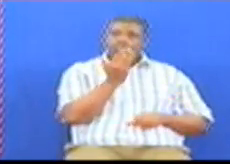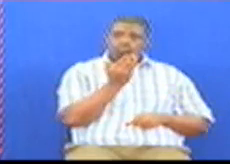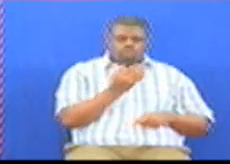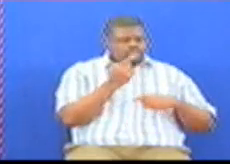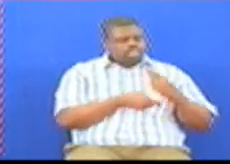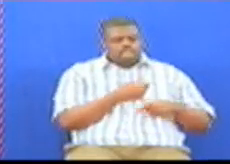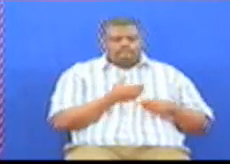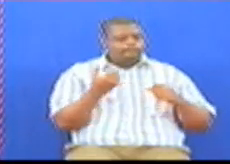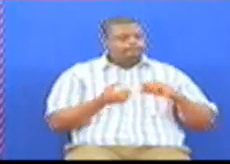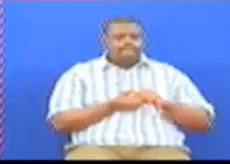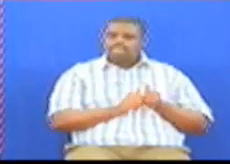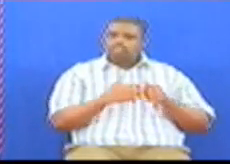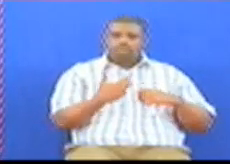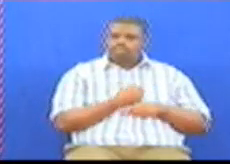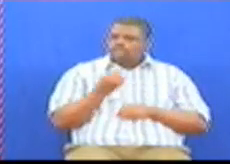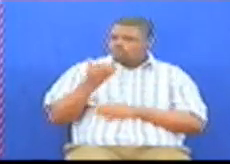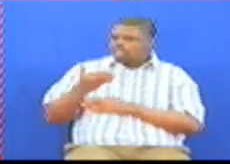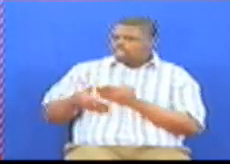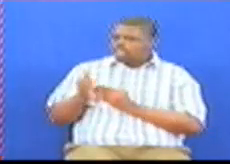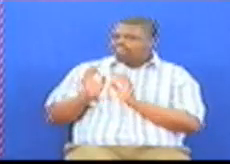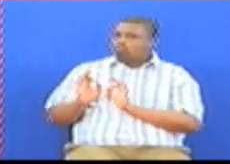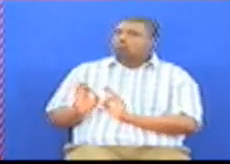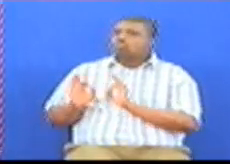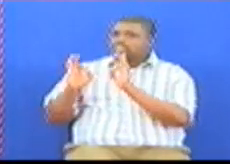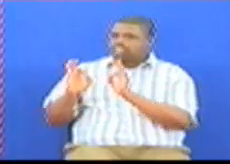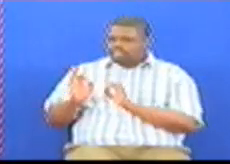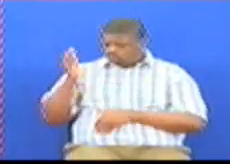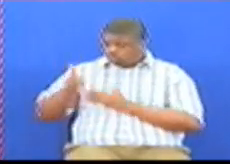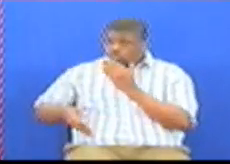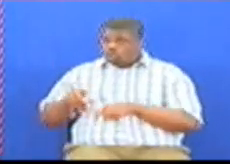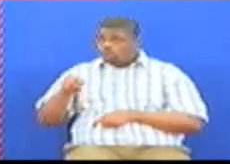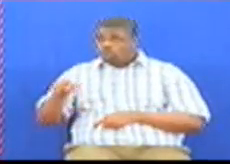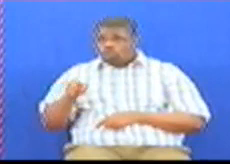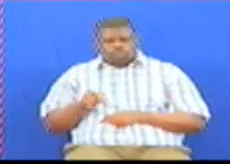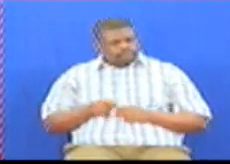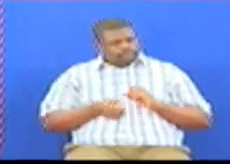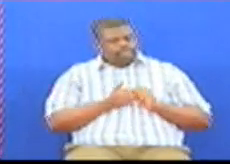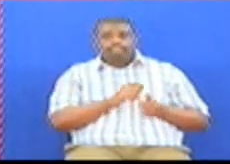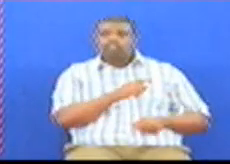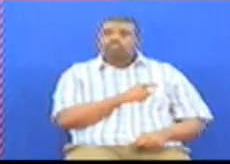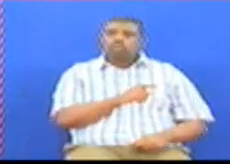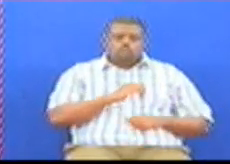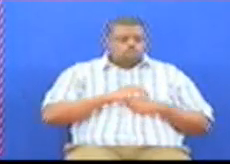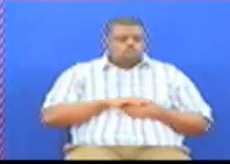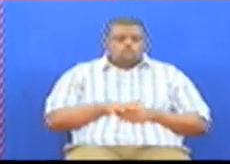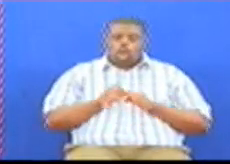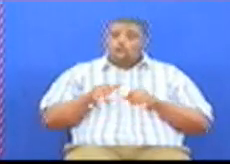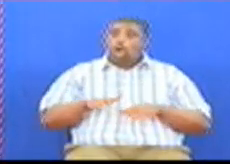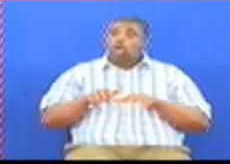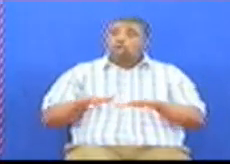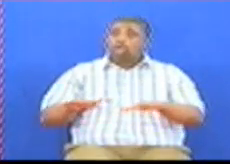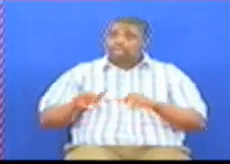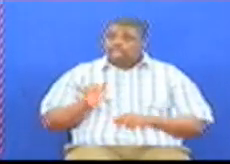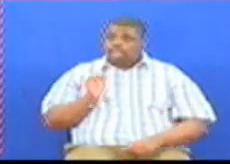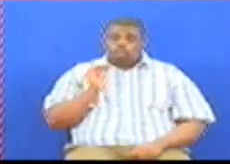wasipate matatizo ili wajenge barabara ile vizuri. La mwisho, Mheshimiwa, kuna tatizo hili la corona. na napenda